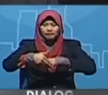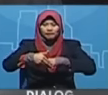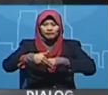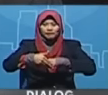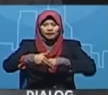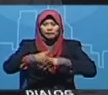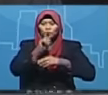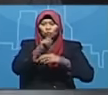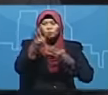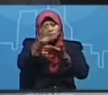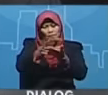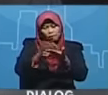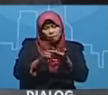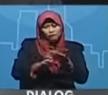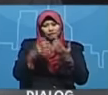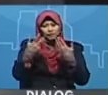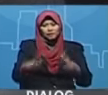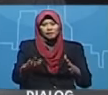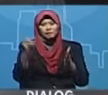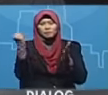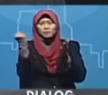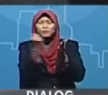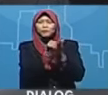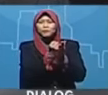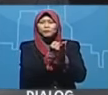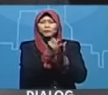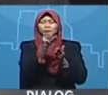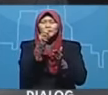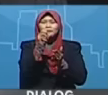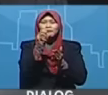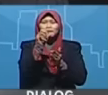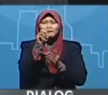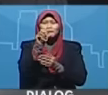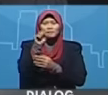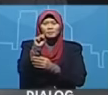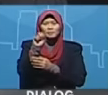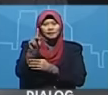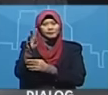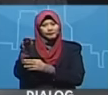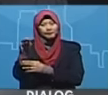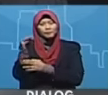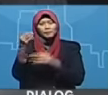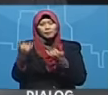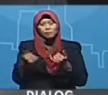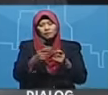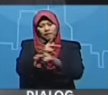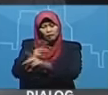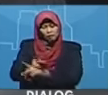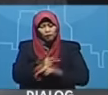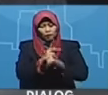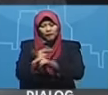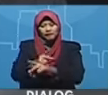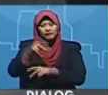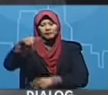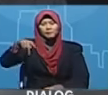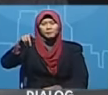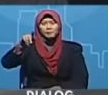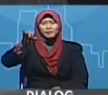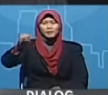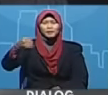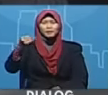Sebenarnya telah siap dan telah di-endorse oleh Pesuruhjaya Pelancongan. Pertamanya, kalau kita cerita ini, mengawal dari segi pakej-pakej